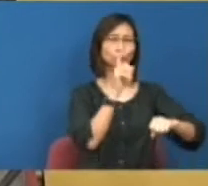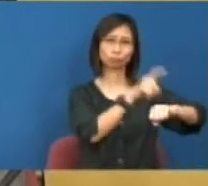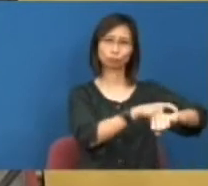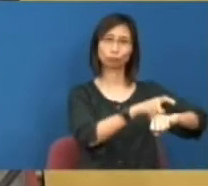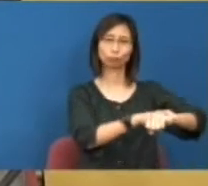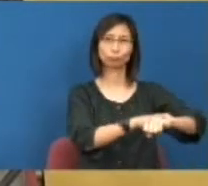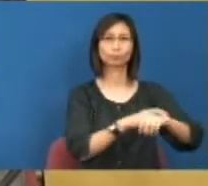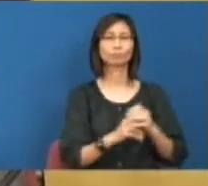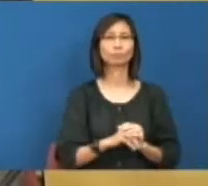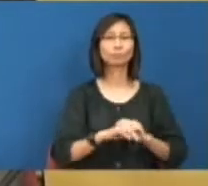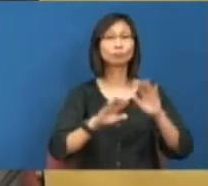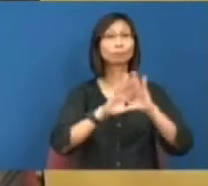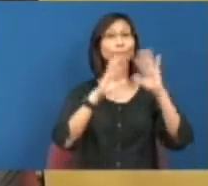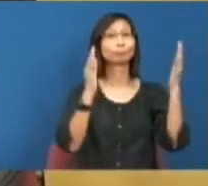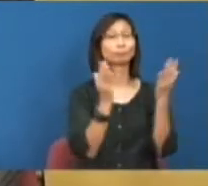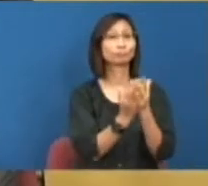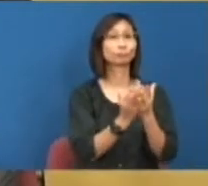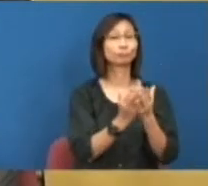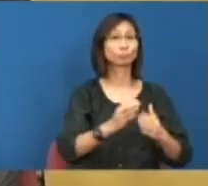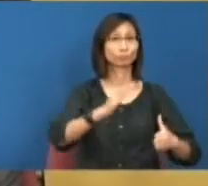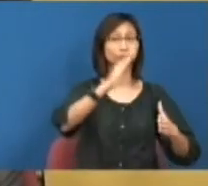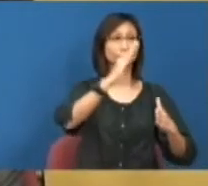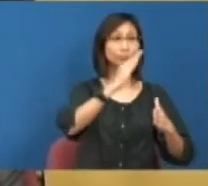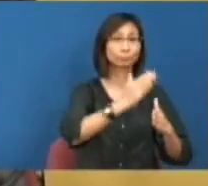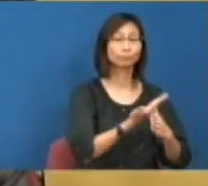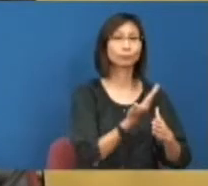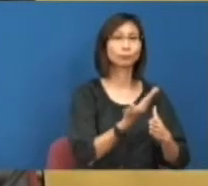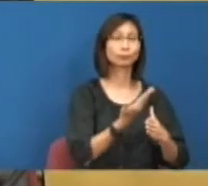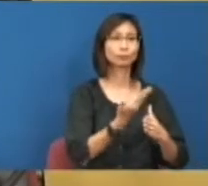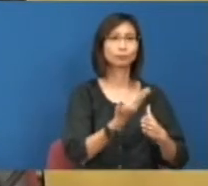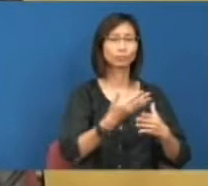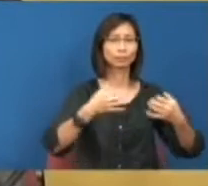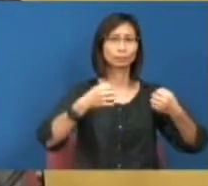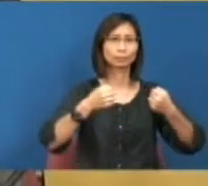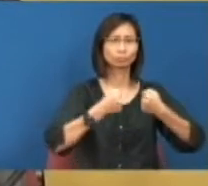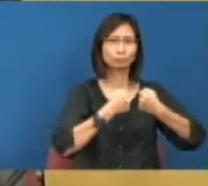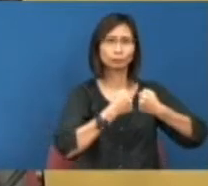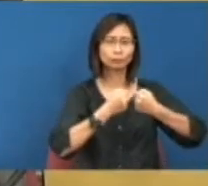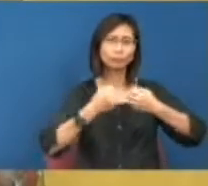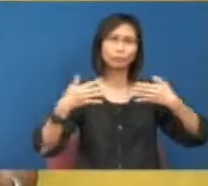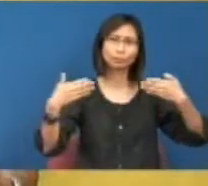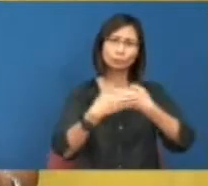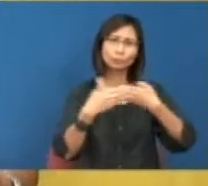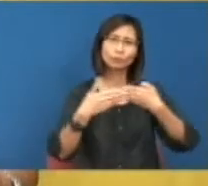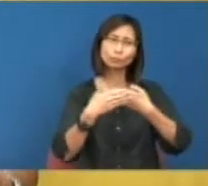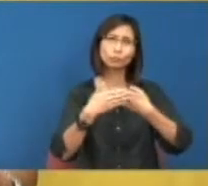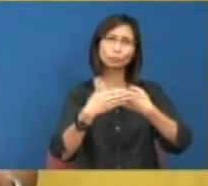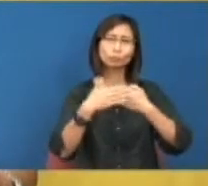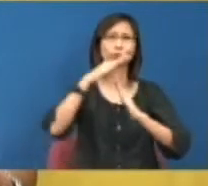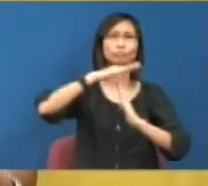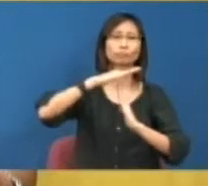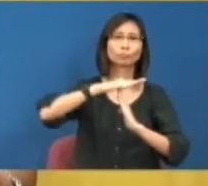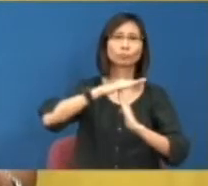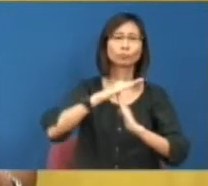呢是因为据说是堵塞道路呢是被这个拘捕，就